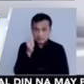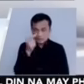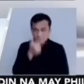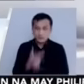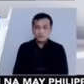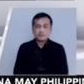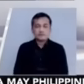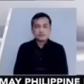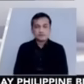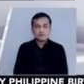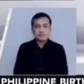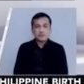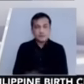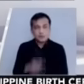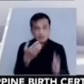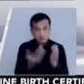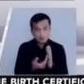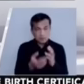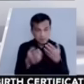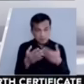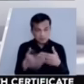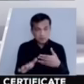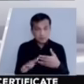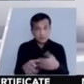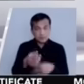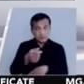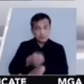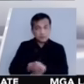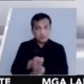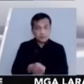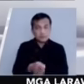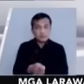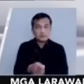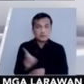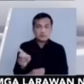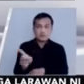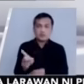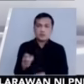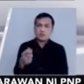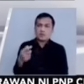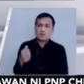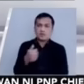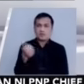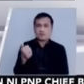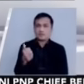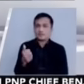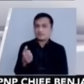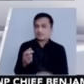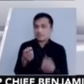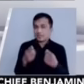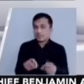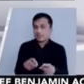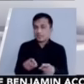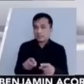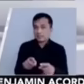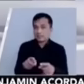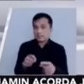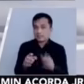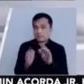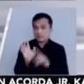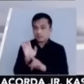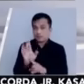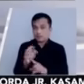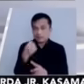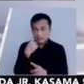katunayan After nung ah hearing Vicky eh Meron pang eksena diyan na ipakita natin kanina na parang kinukumbinse